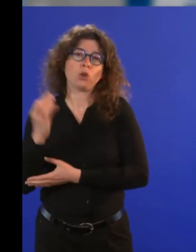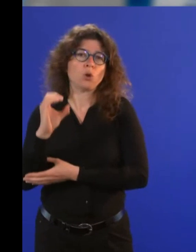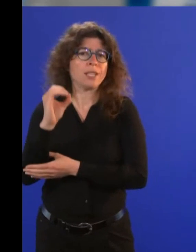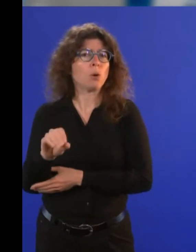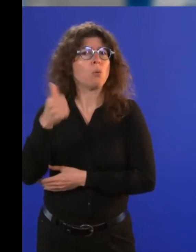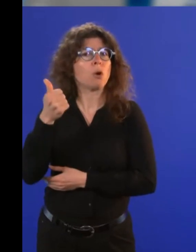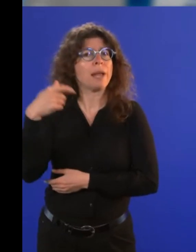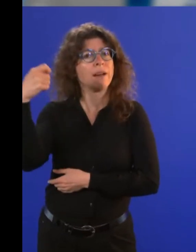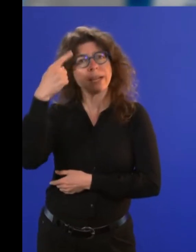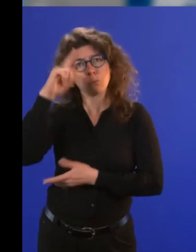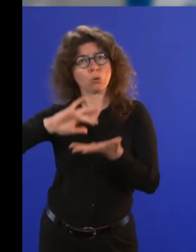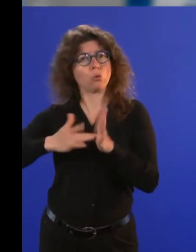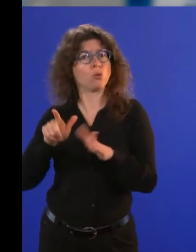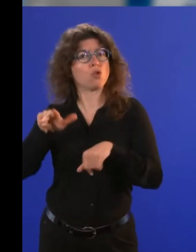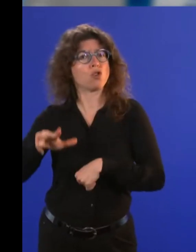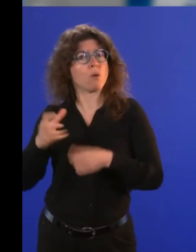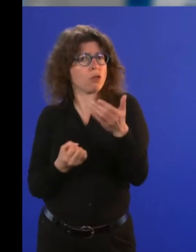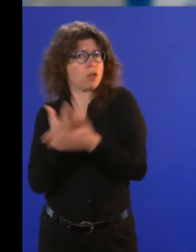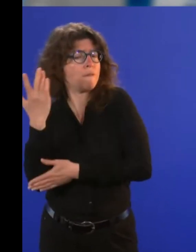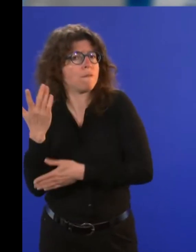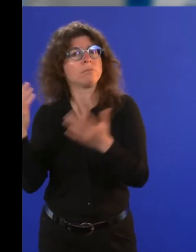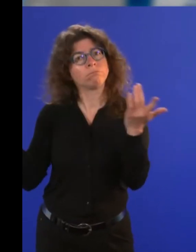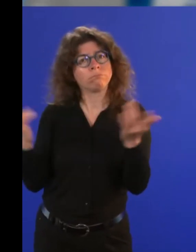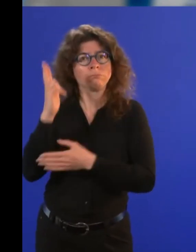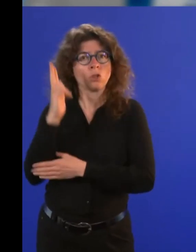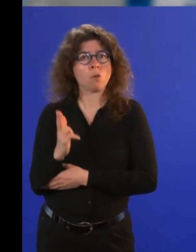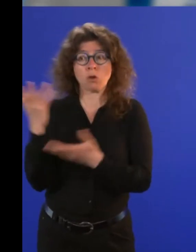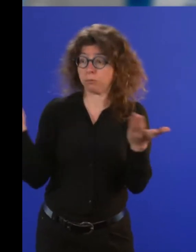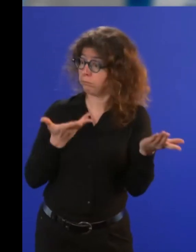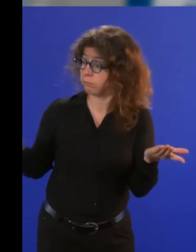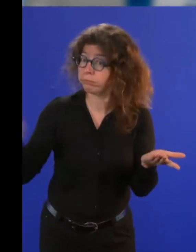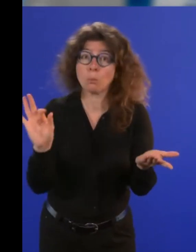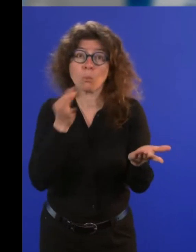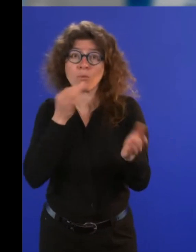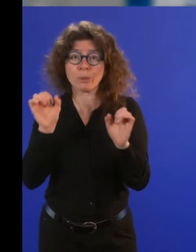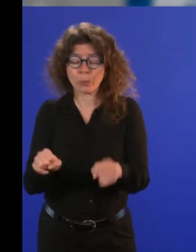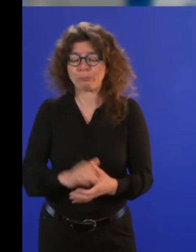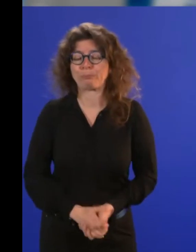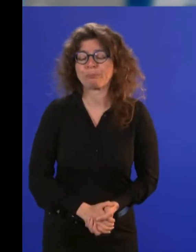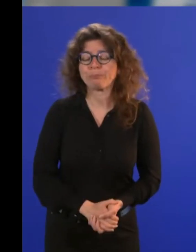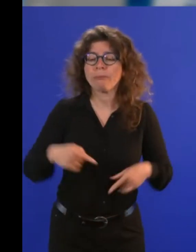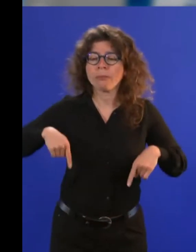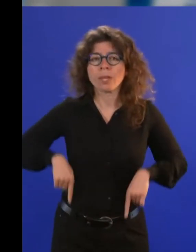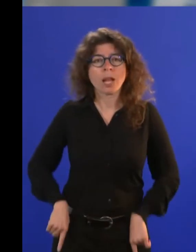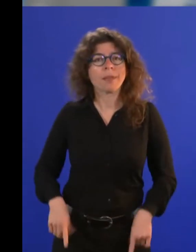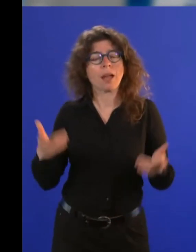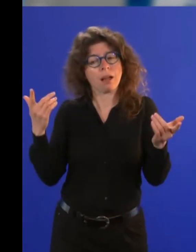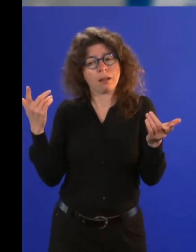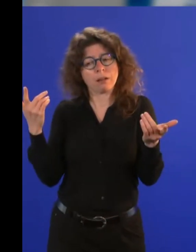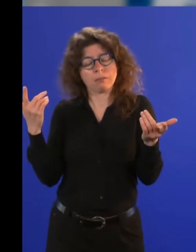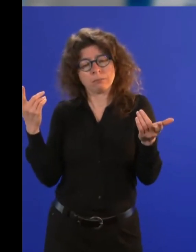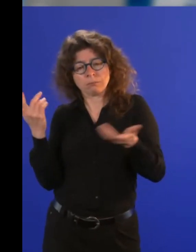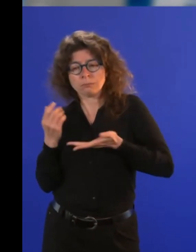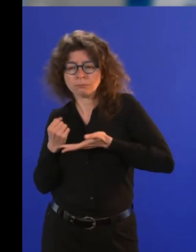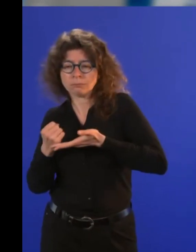avril. Ce sont pourtant là des mesures onéreuses pour l'État qui ont ainsi contribué à sous-financer